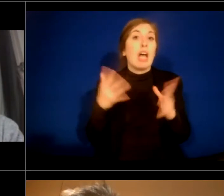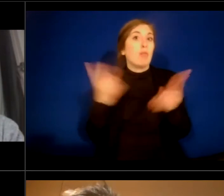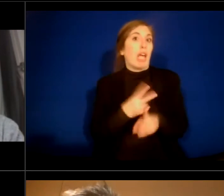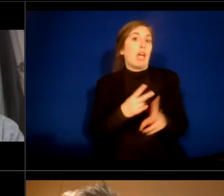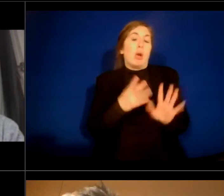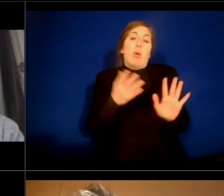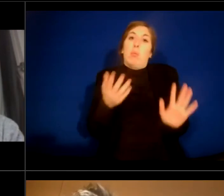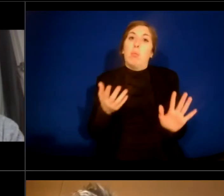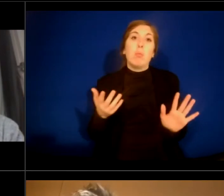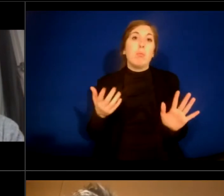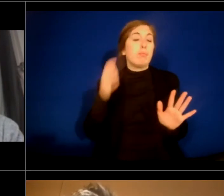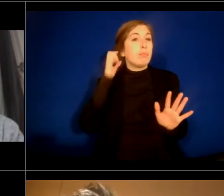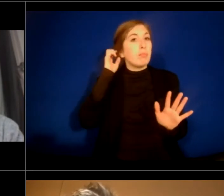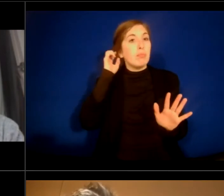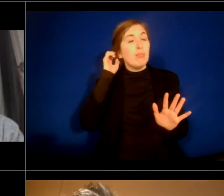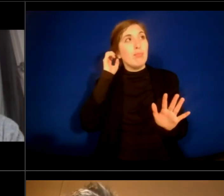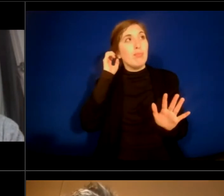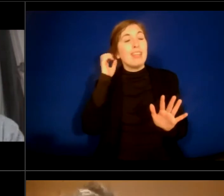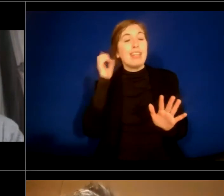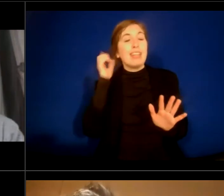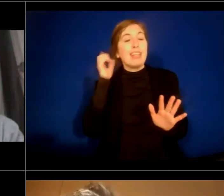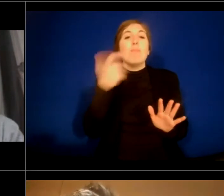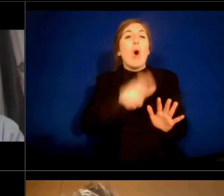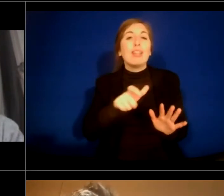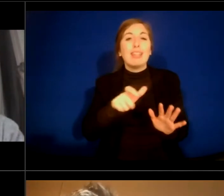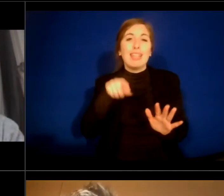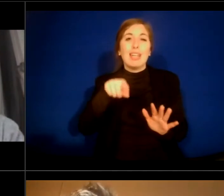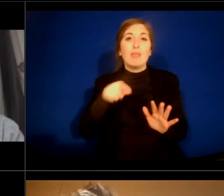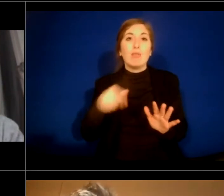un elemento di criticità, e